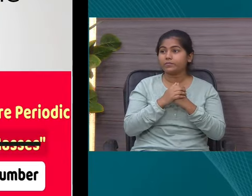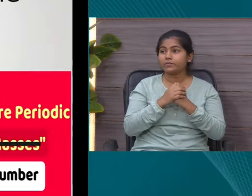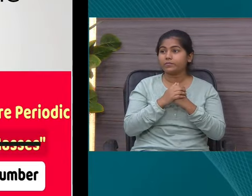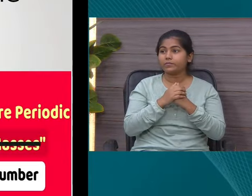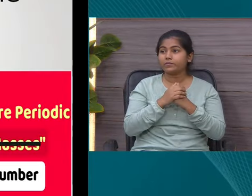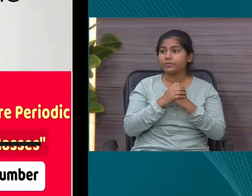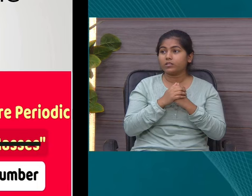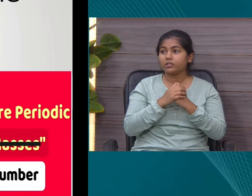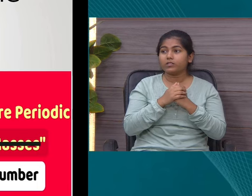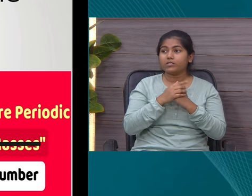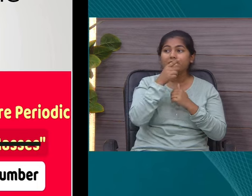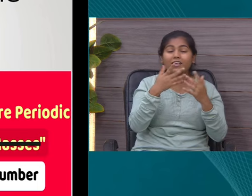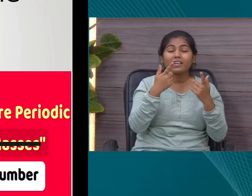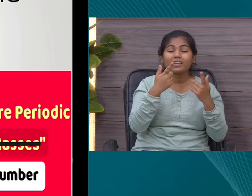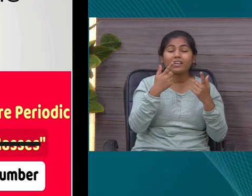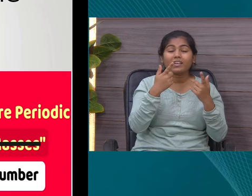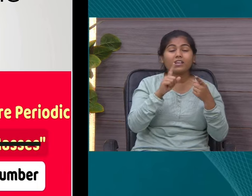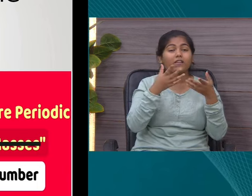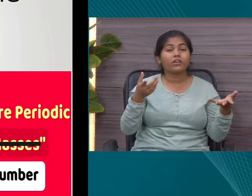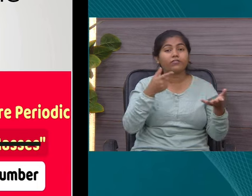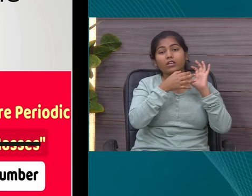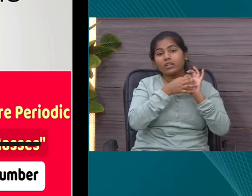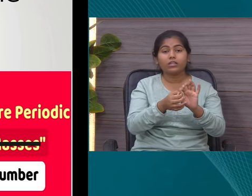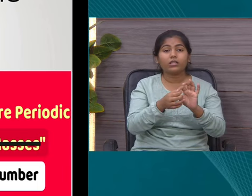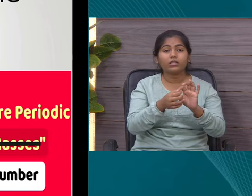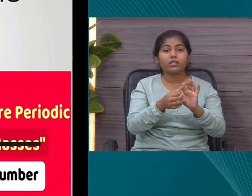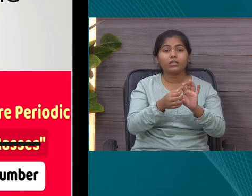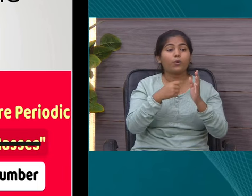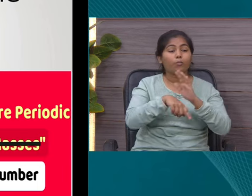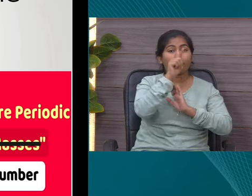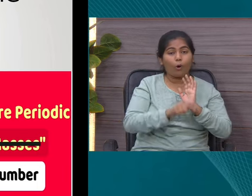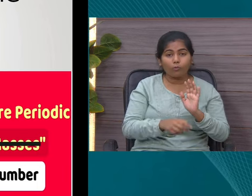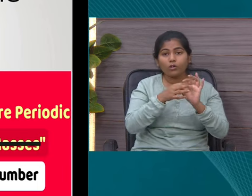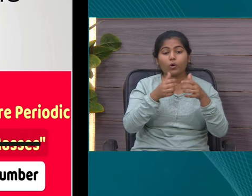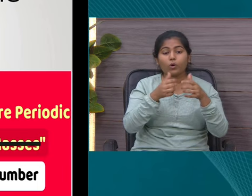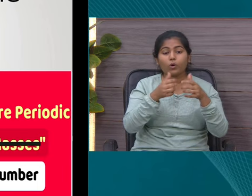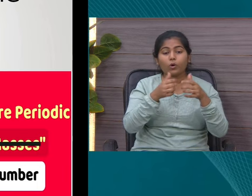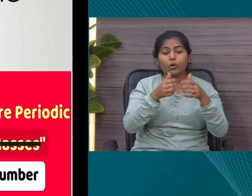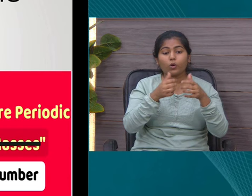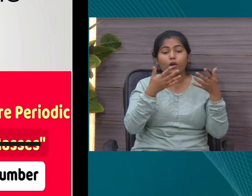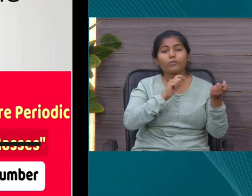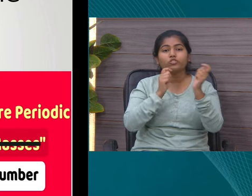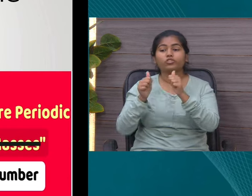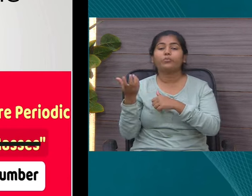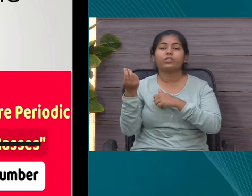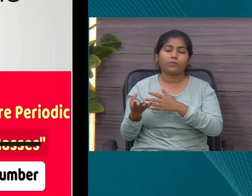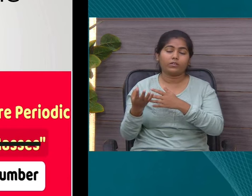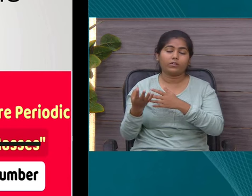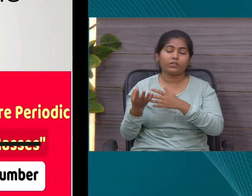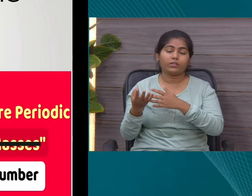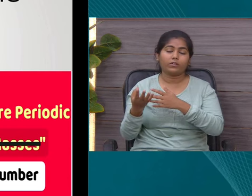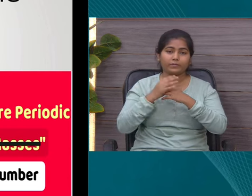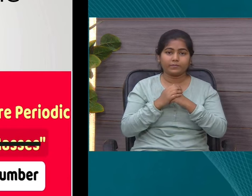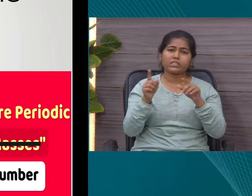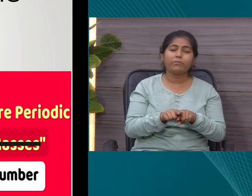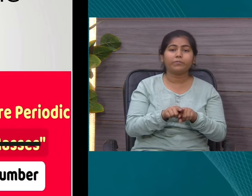बार, प्रॉपर्टीज ऑफ एलिमेंट्स आर पीरियोडिक फंक्शन ऑफ देयर एटॉमिक मासेस, एटॉमिक मास को कर दिया एटॉमिक नंबर, सेम